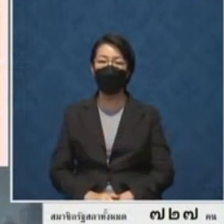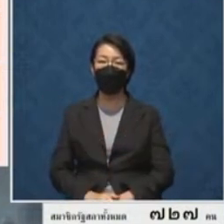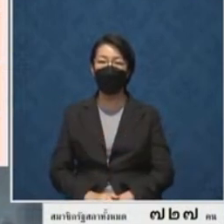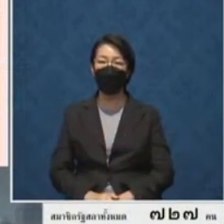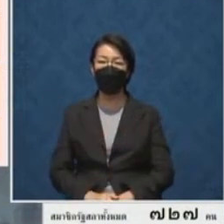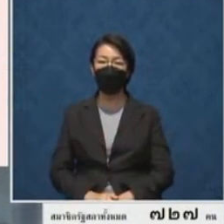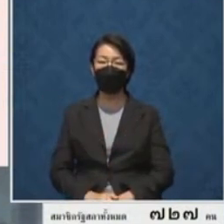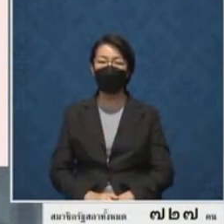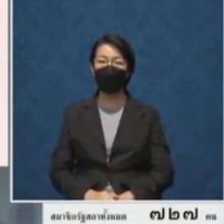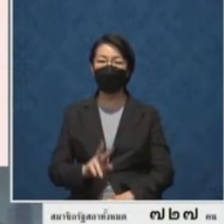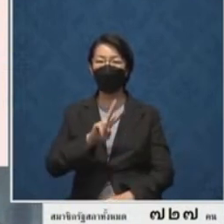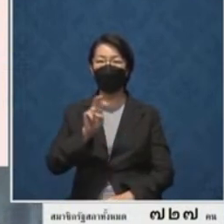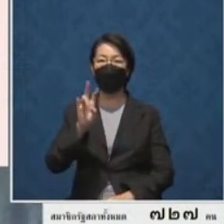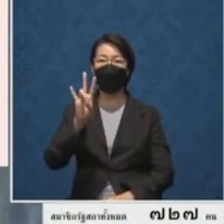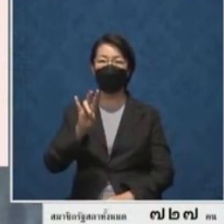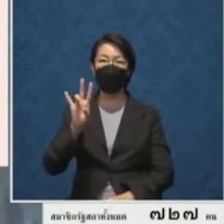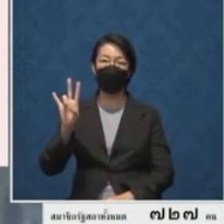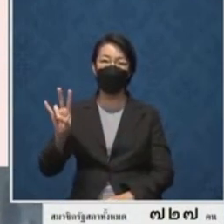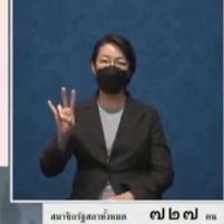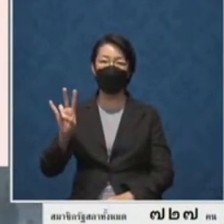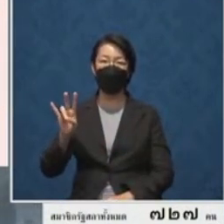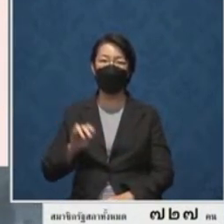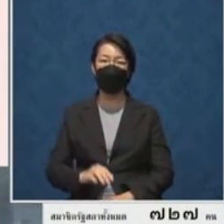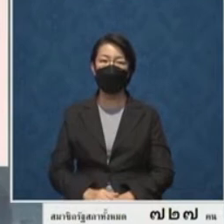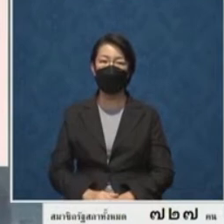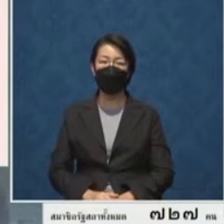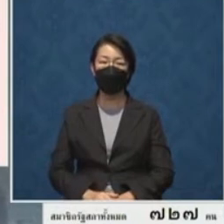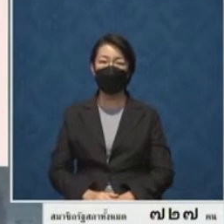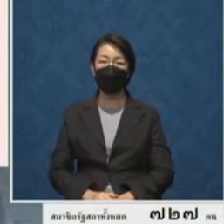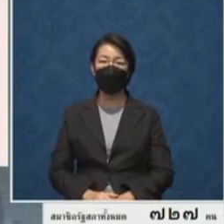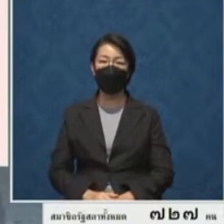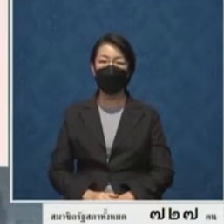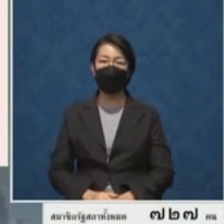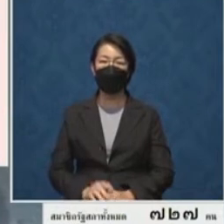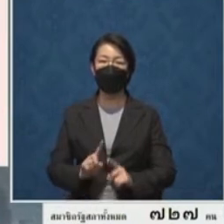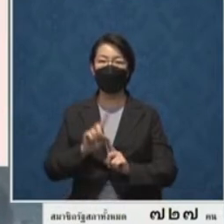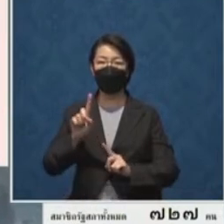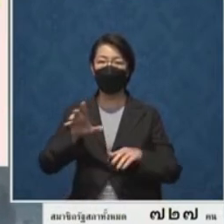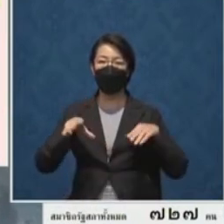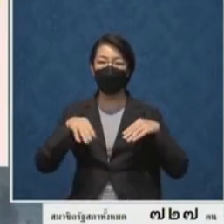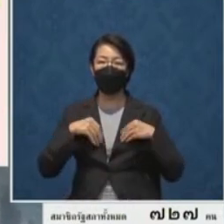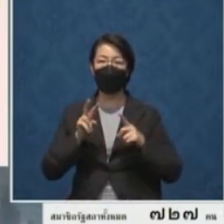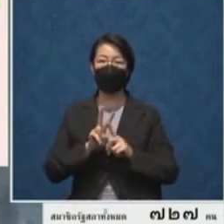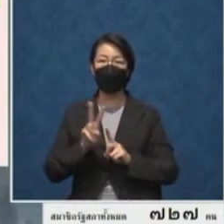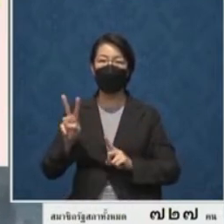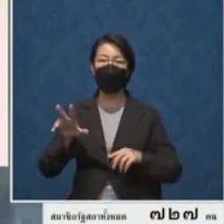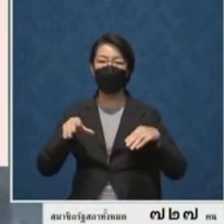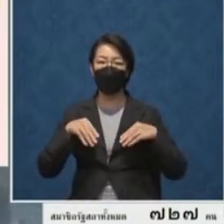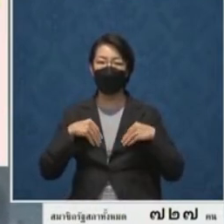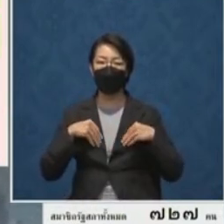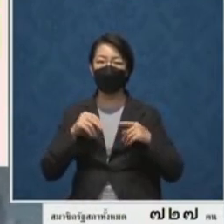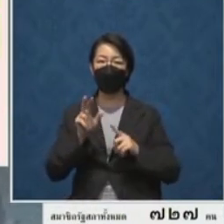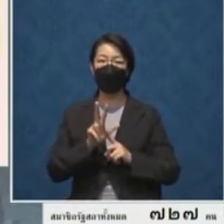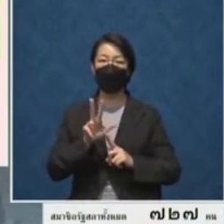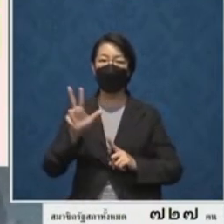277นายบุญสิงห์วลินลักษณ ์1รับหลักการ2 รับหลักการ3